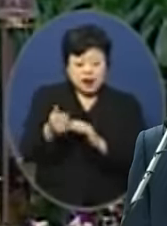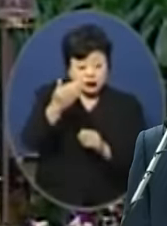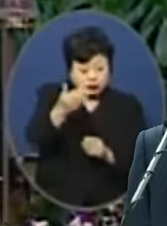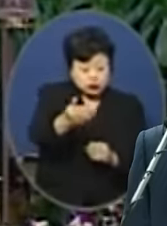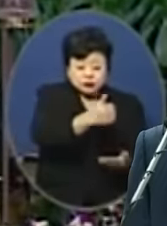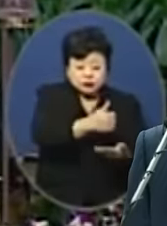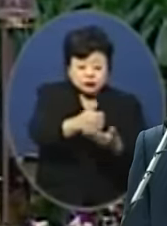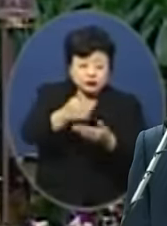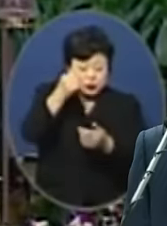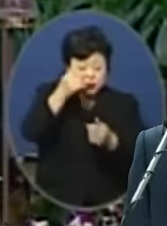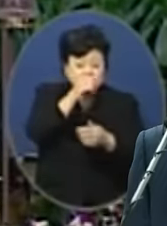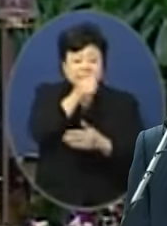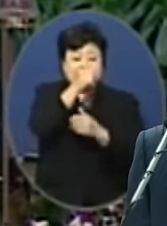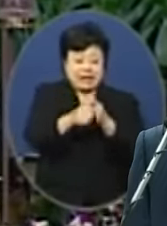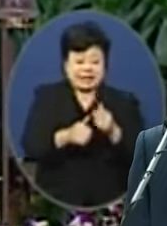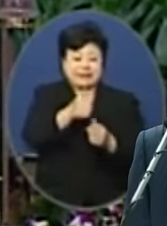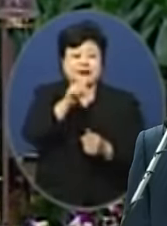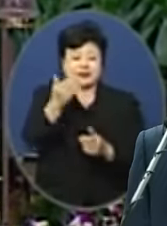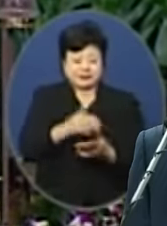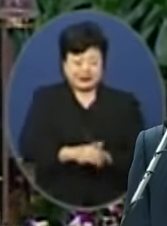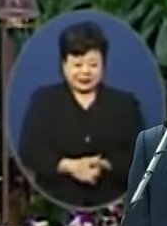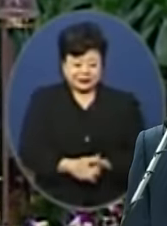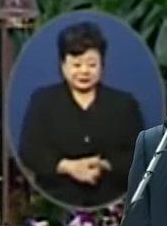주시는 분은 성령 하나님이신 것입니다.